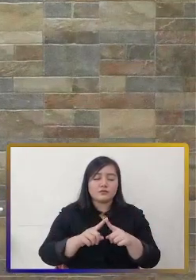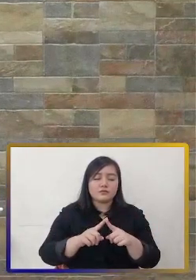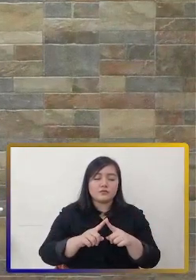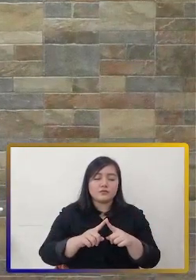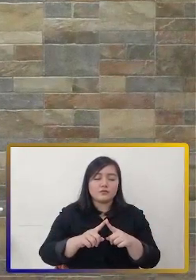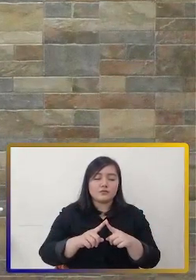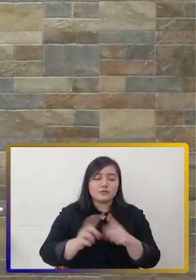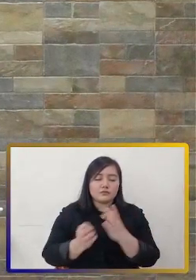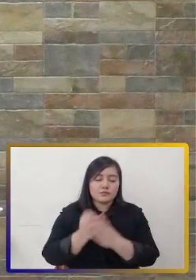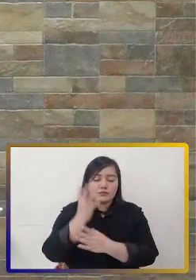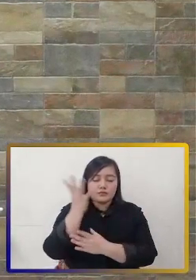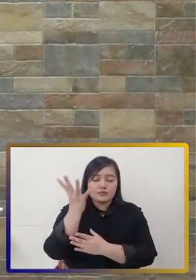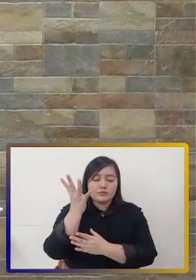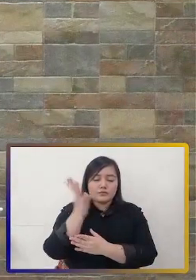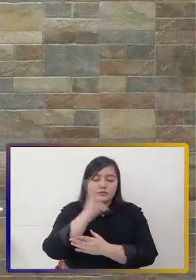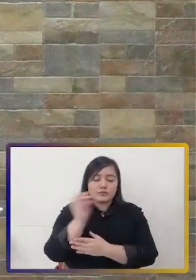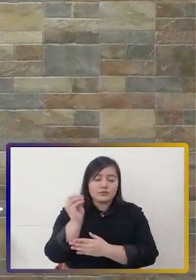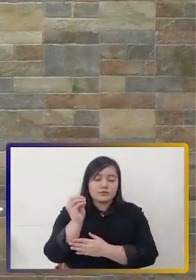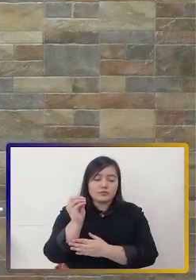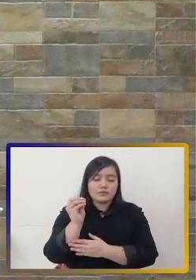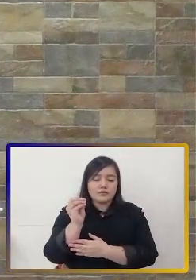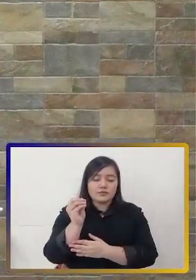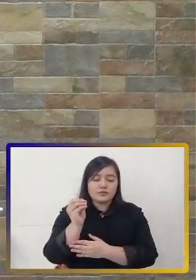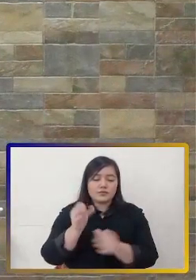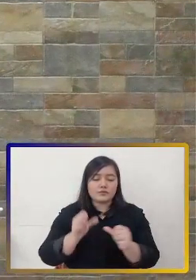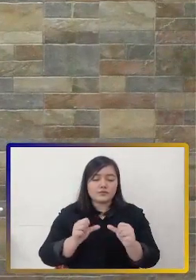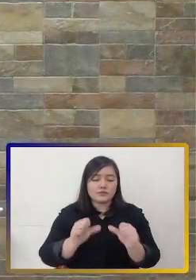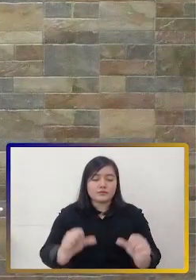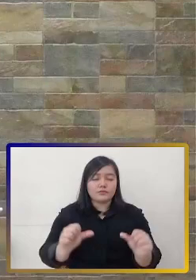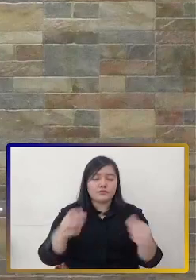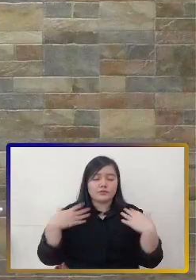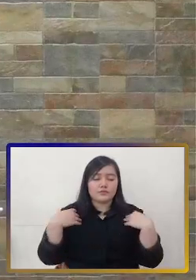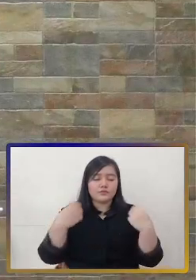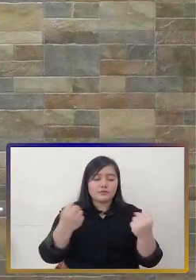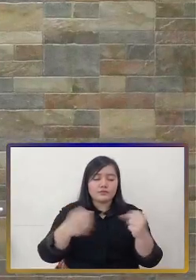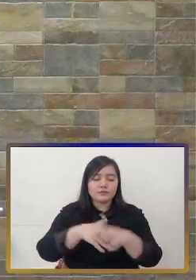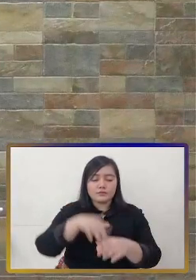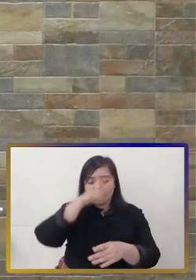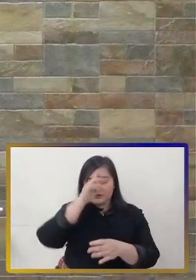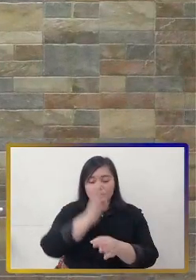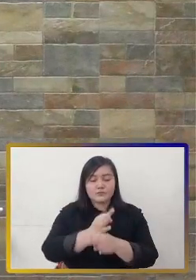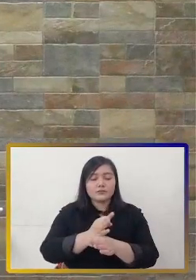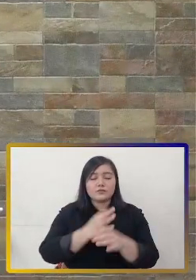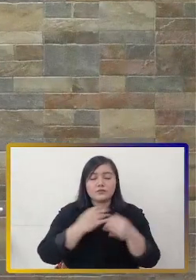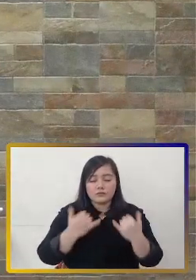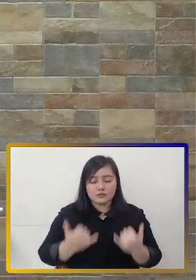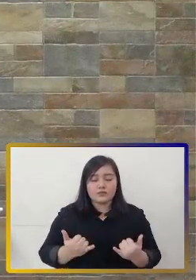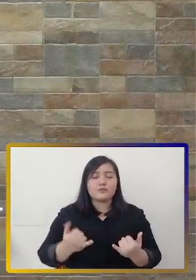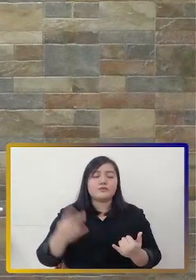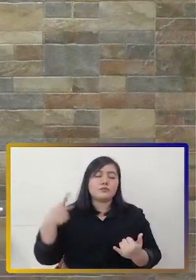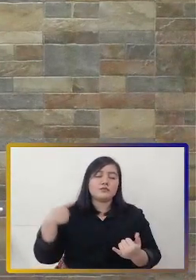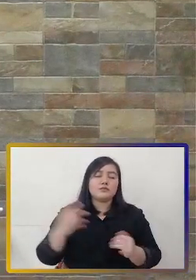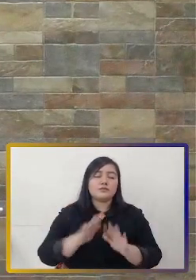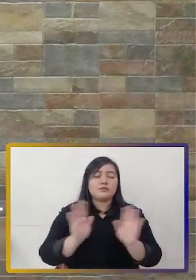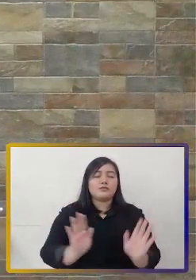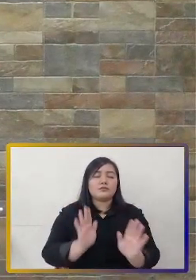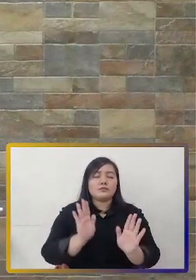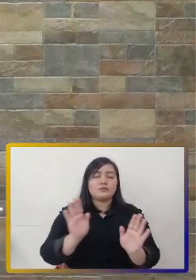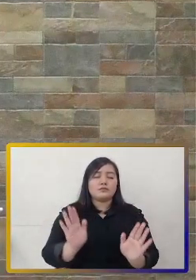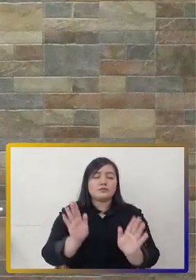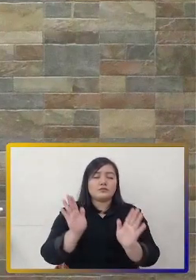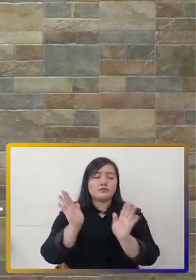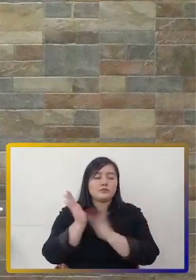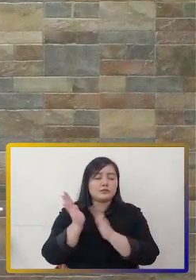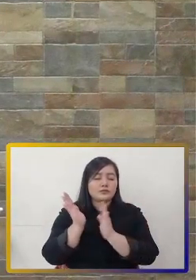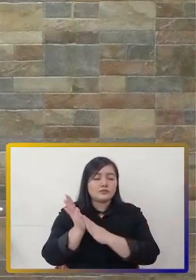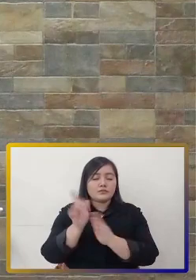lumago, Panginoon, at patuloy po na maging matibay sa aming pong pananampalataya. As we have our Sunday school lesson, please